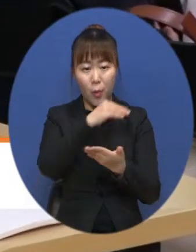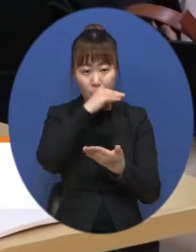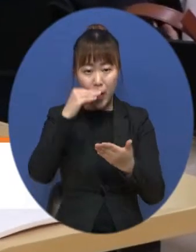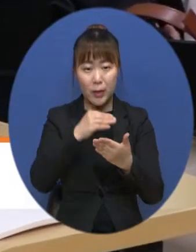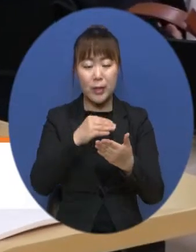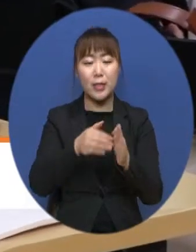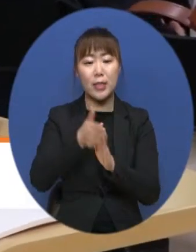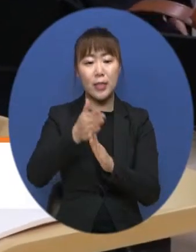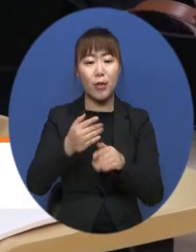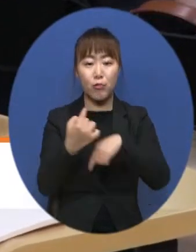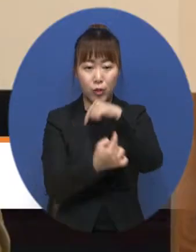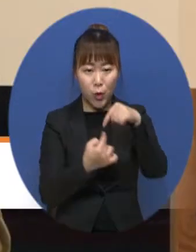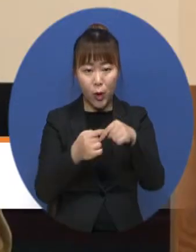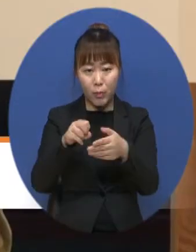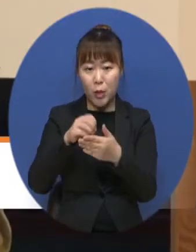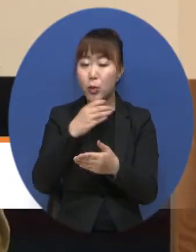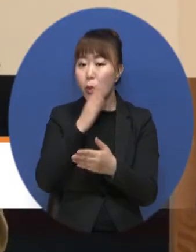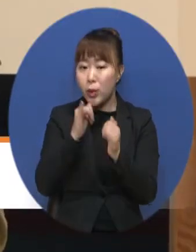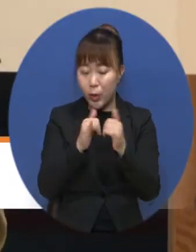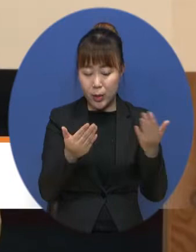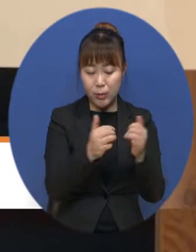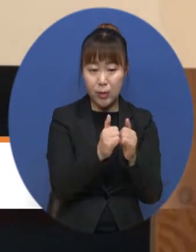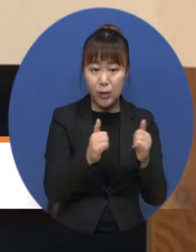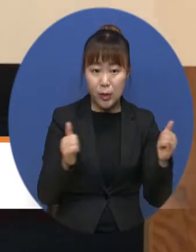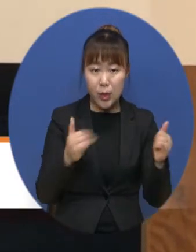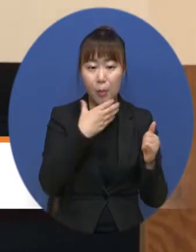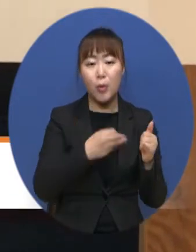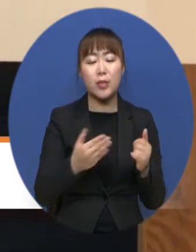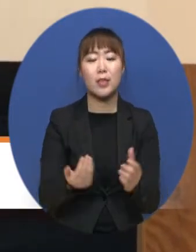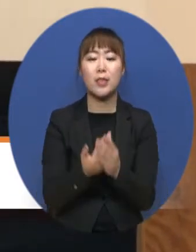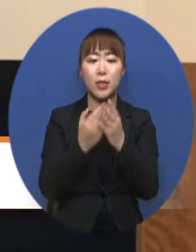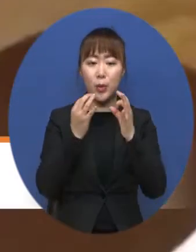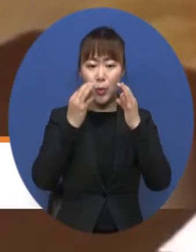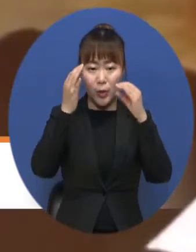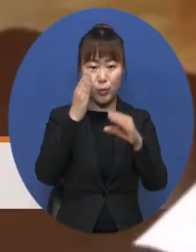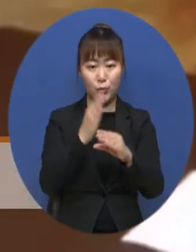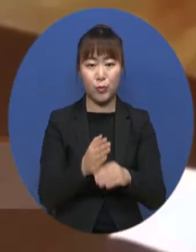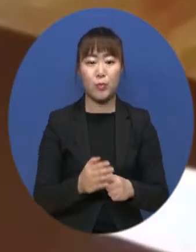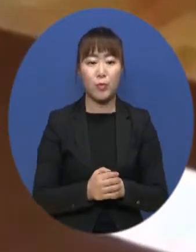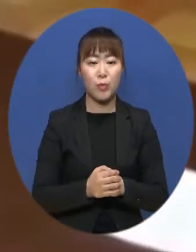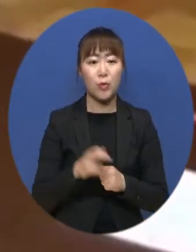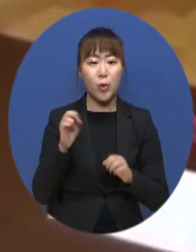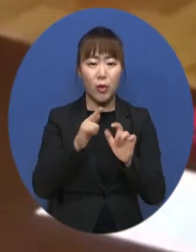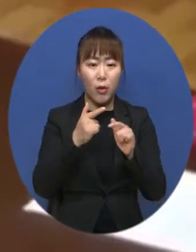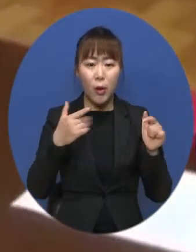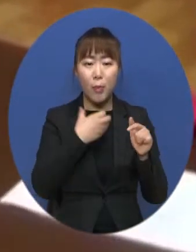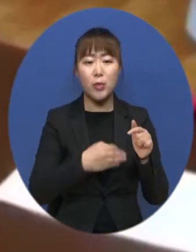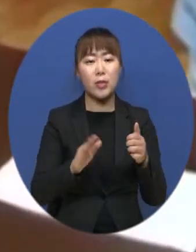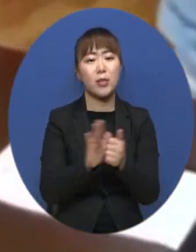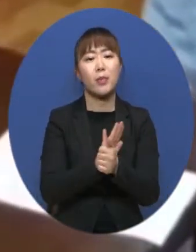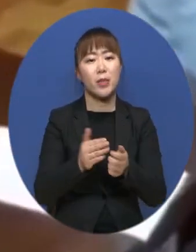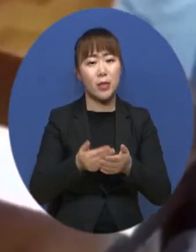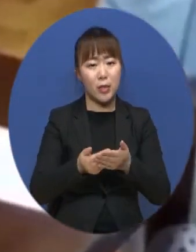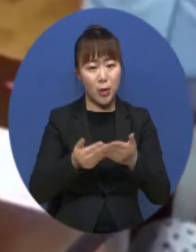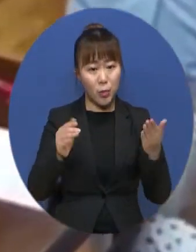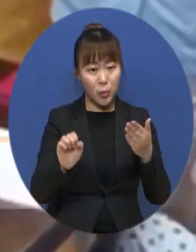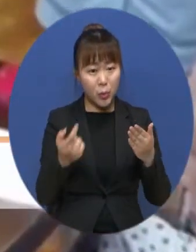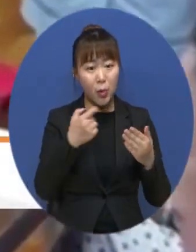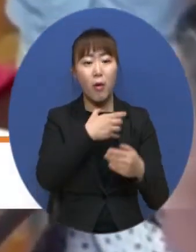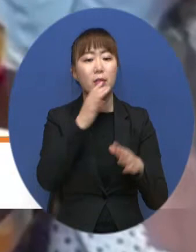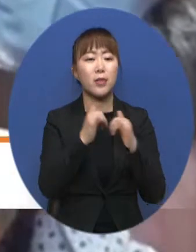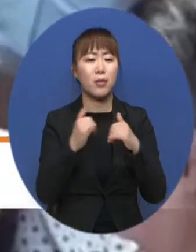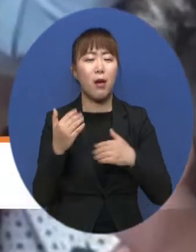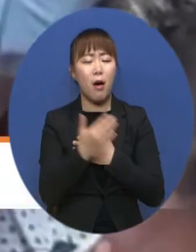시설 운영과 입주 노인들과 종사자들의 복지 증진에 힘쓰고 있습니다. 또 다양한 복지 서비스 제공으로